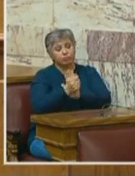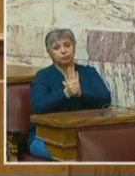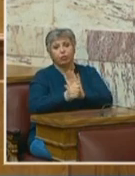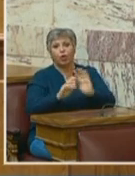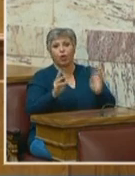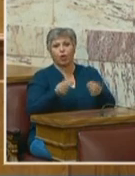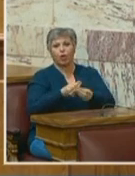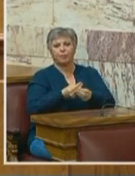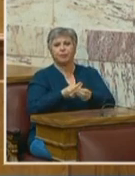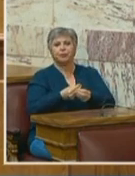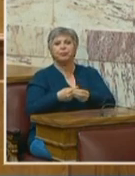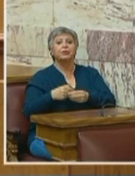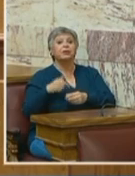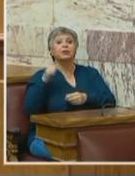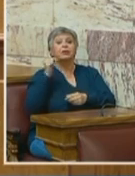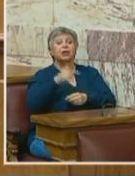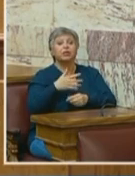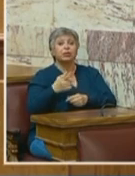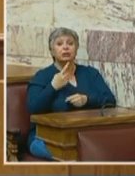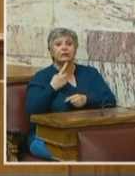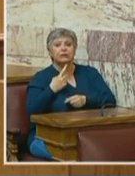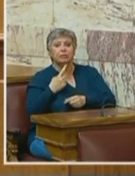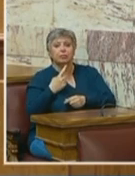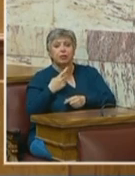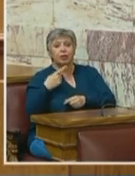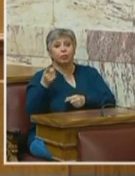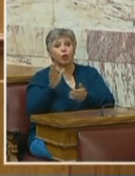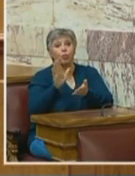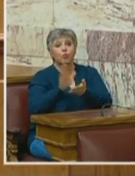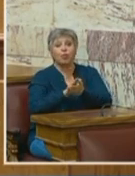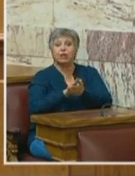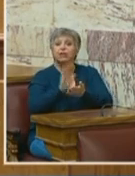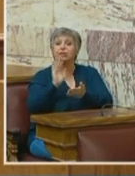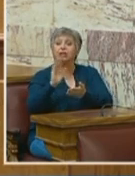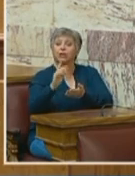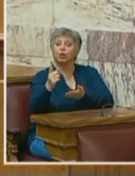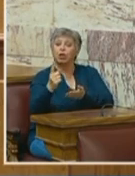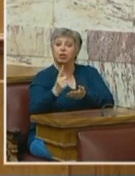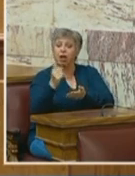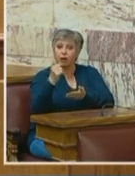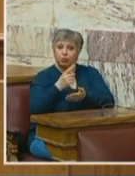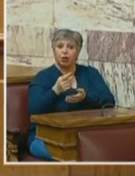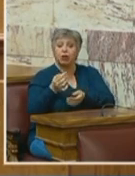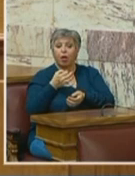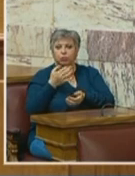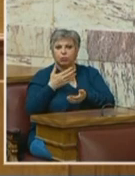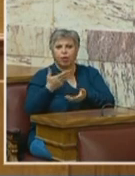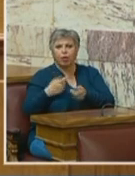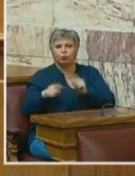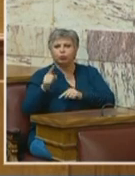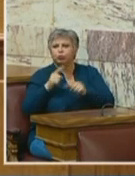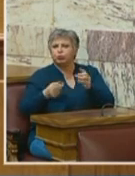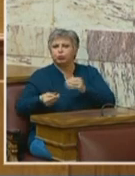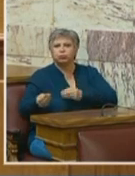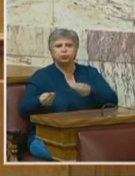απέκλεισε την εξέταση μαρτύρων που θα στήριζαν, υποτίθεται, τις κατηγορίες τους. Τρεις